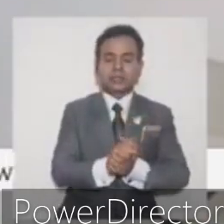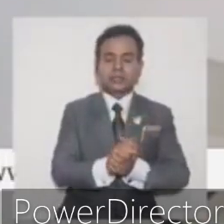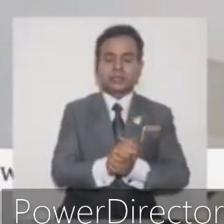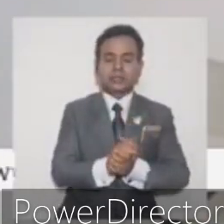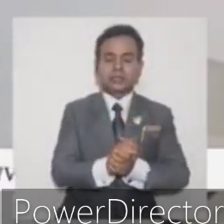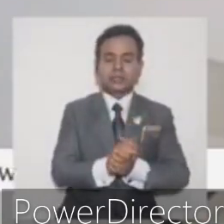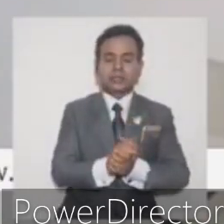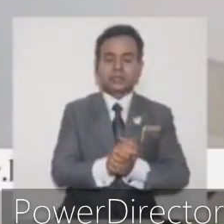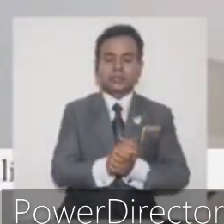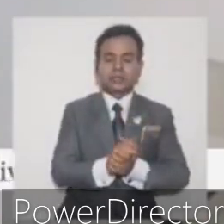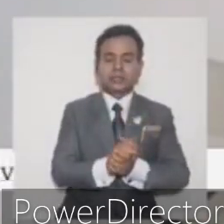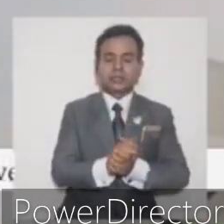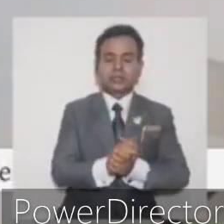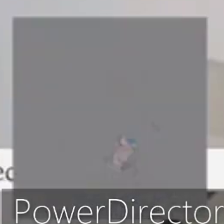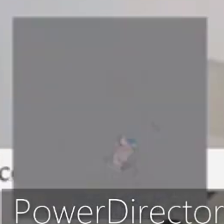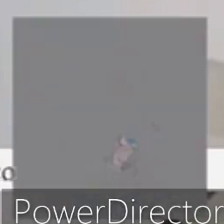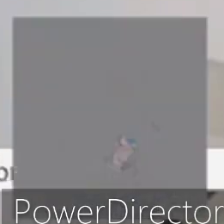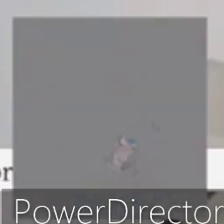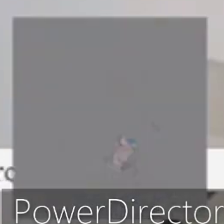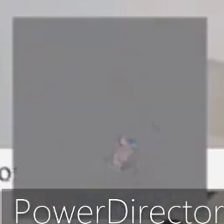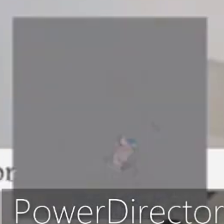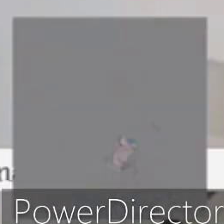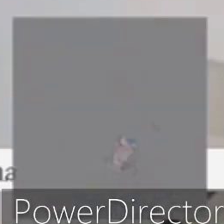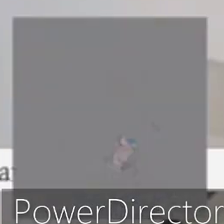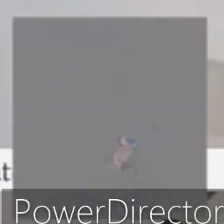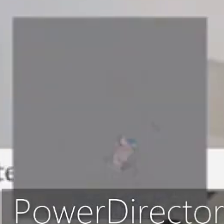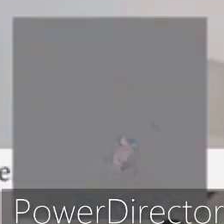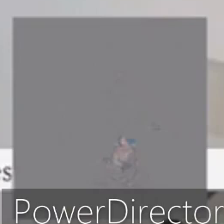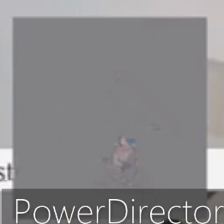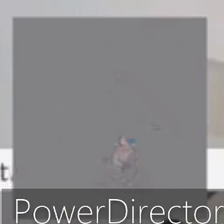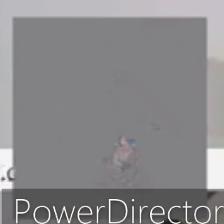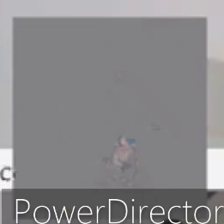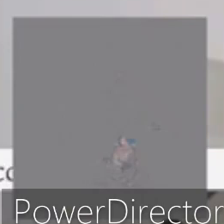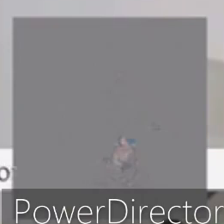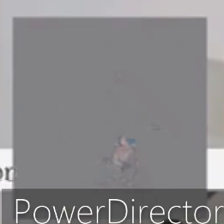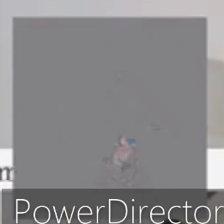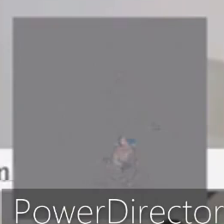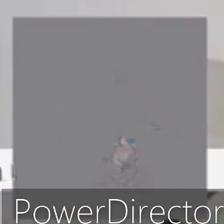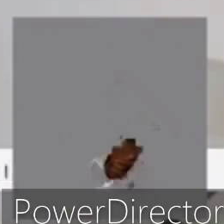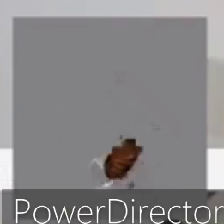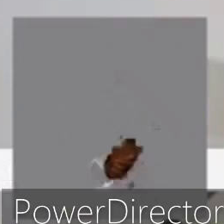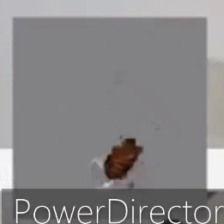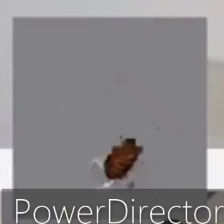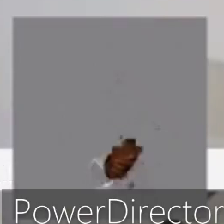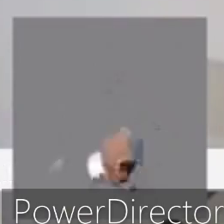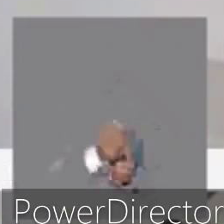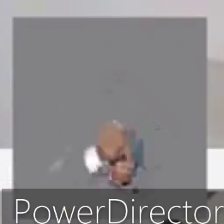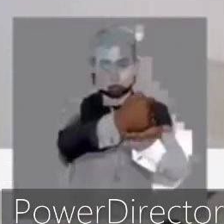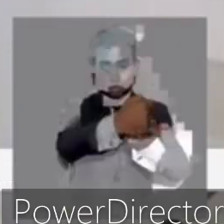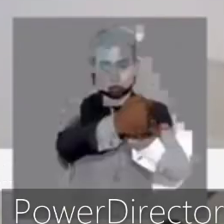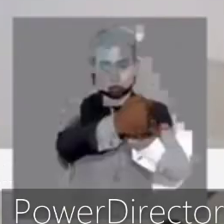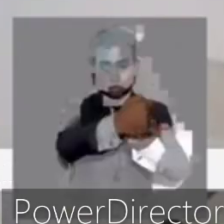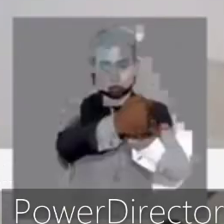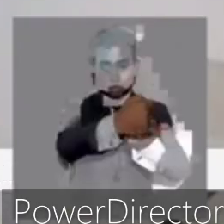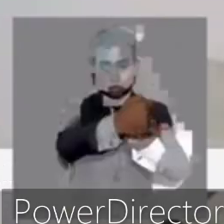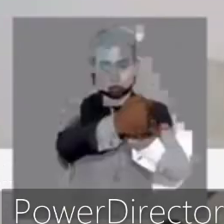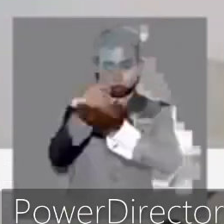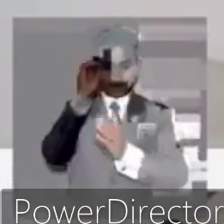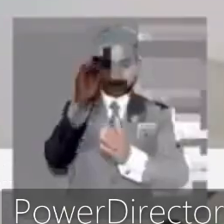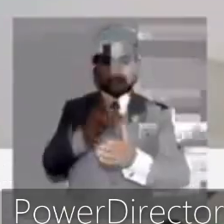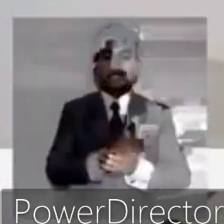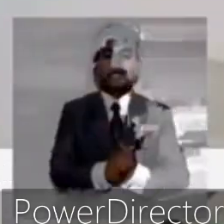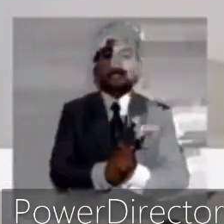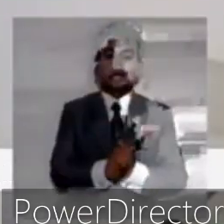থাকুন, সুস্থ থাকুন, আক্রান্ত হবেন না। করোনা পরীক্ষা করান, করোনা পরীক্ষা